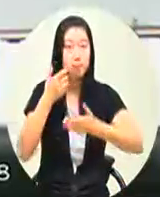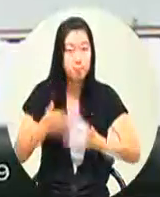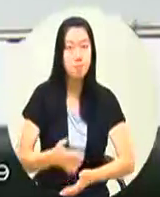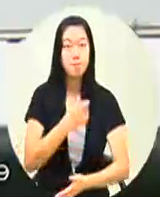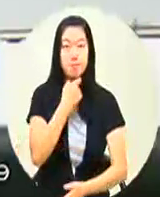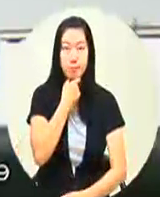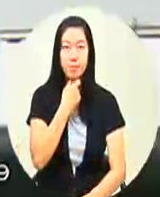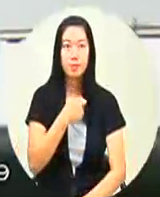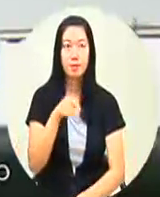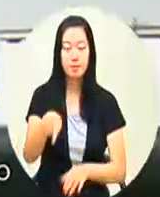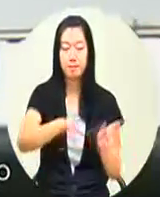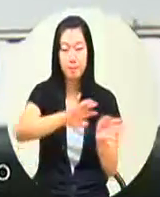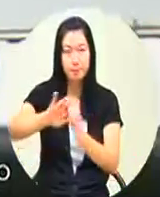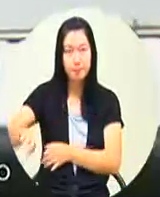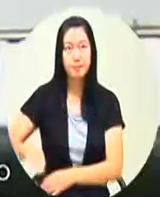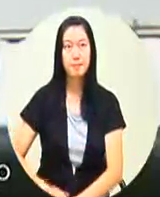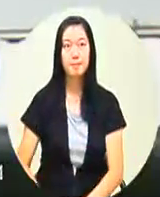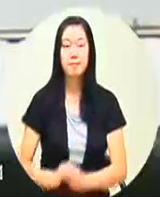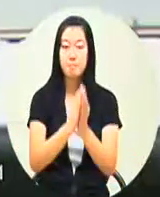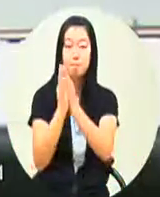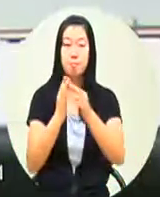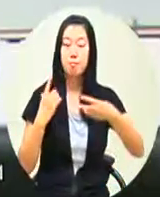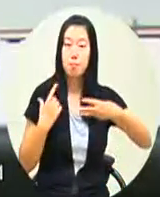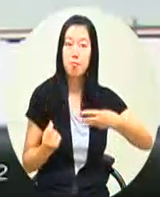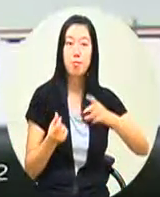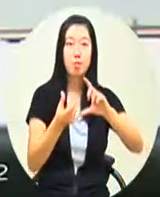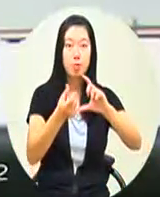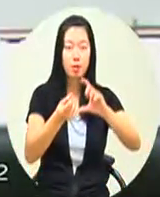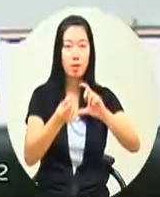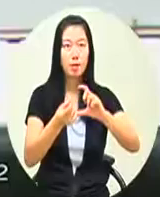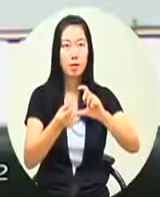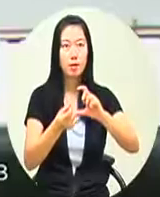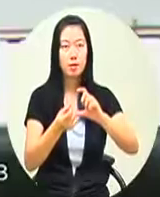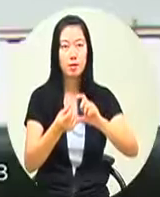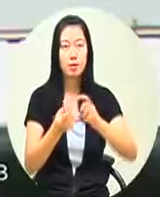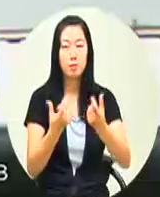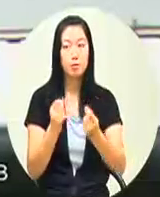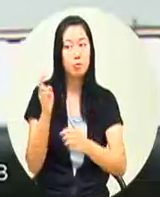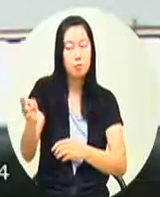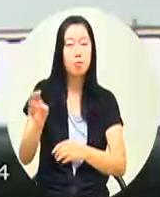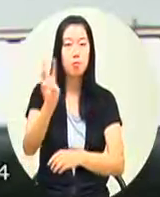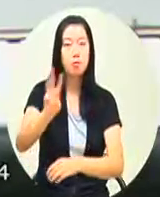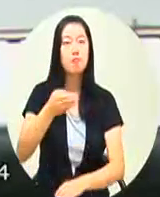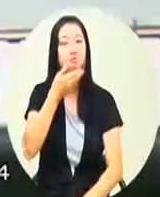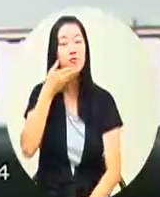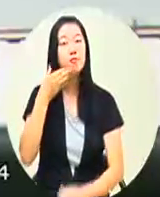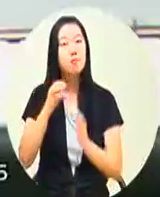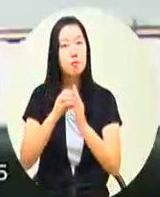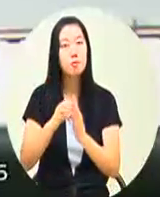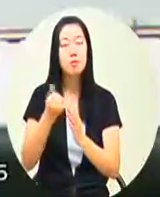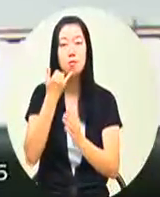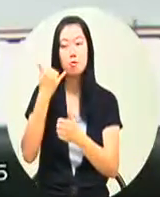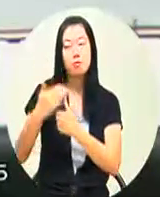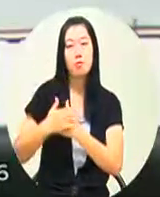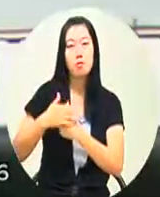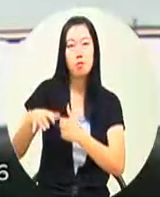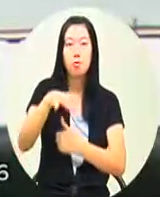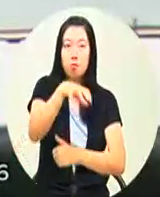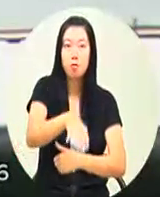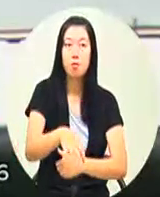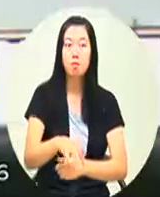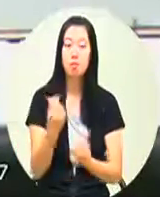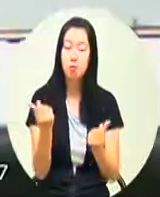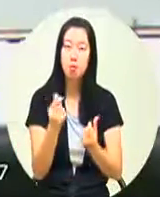还有一点，我们桃园区也请水利局协助地方有